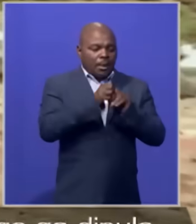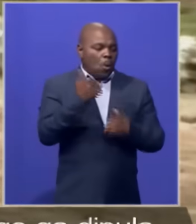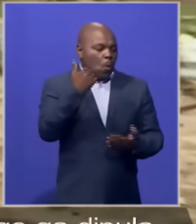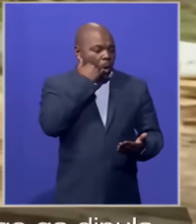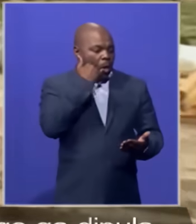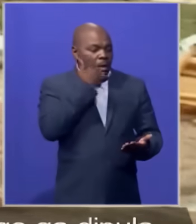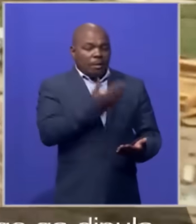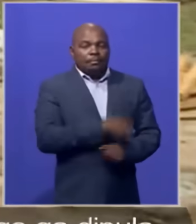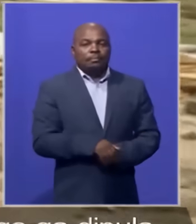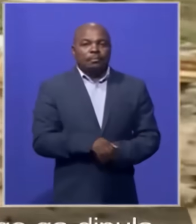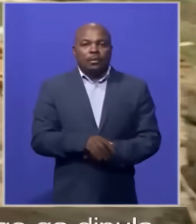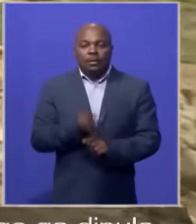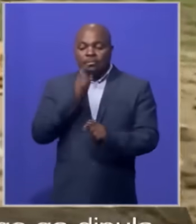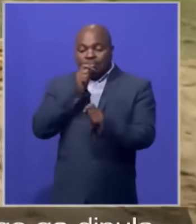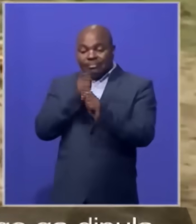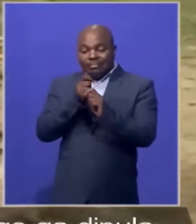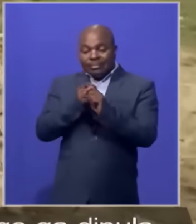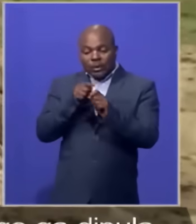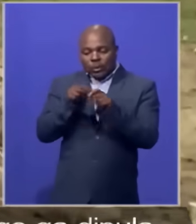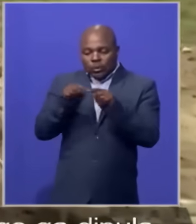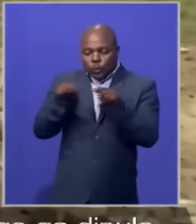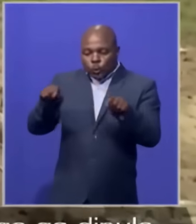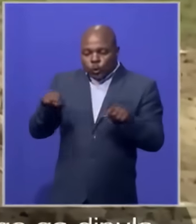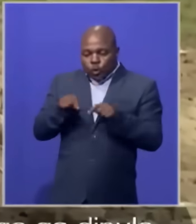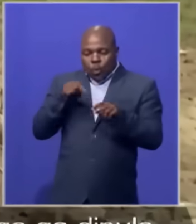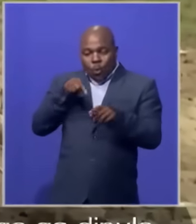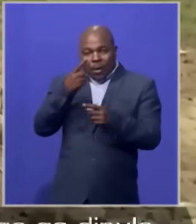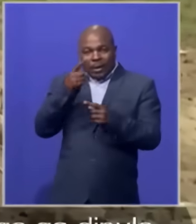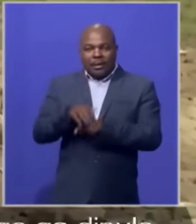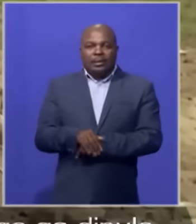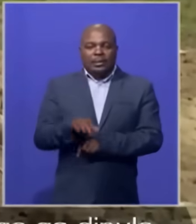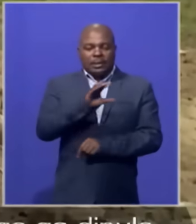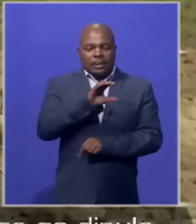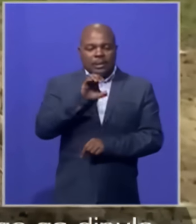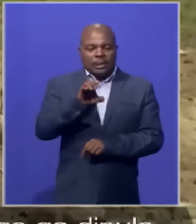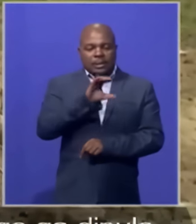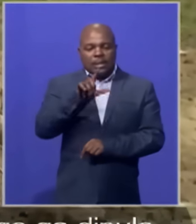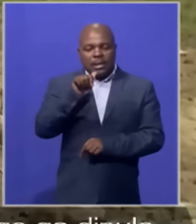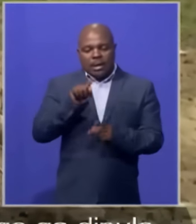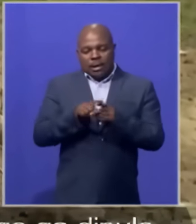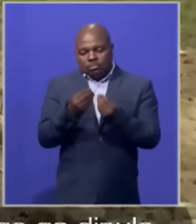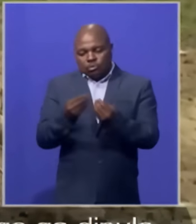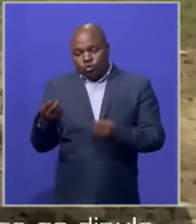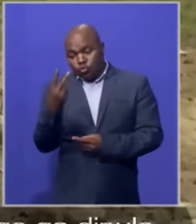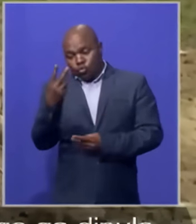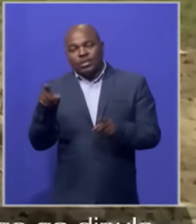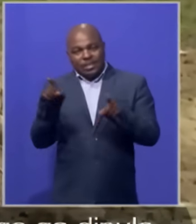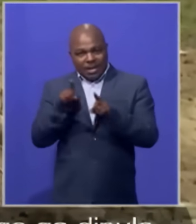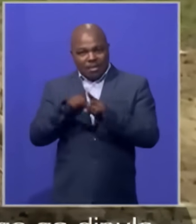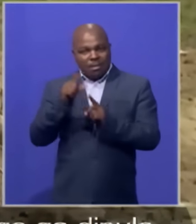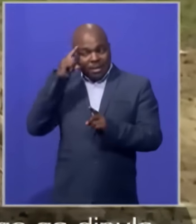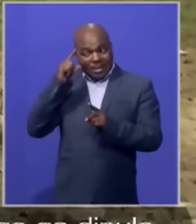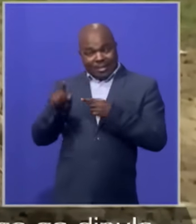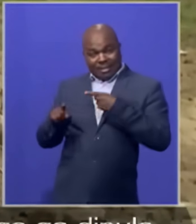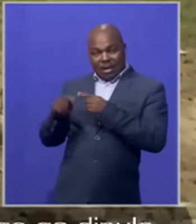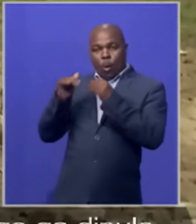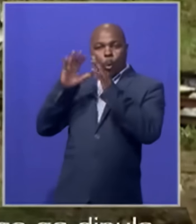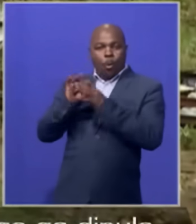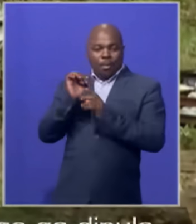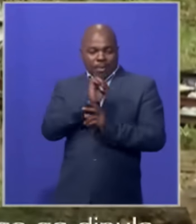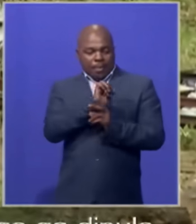tšona. Mokhukhu o wa phaphušite ke fao Cecilia Maneke le bana ba gagwe ba babedi ba bego ba go bitša legae la